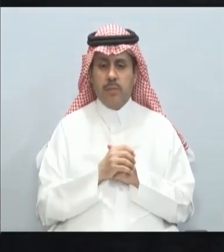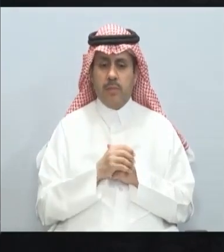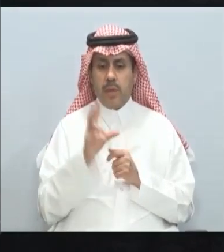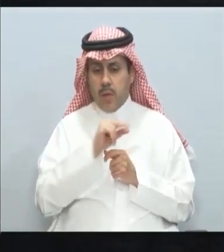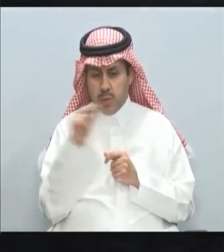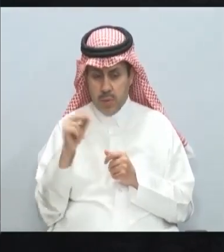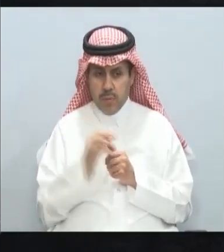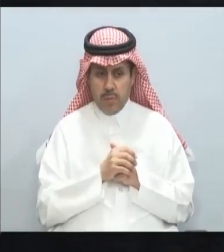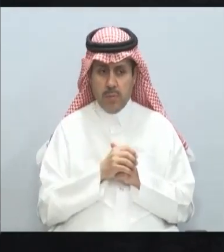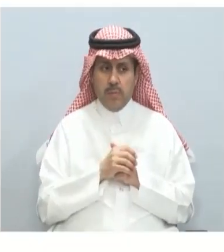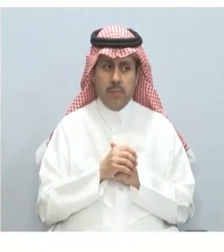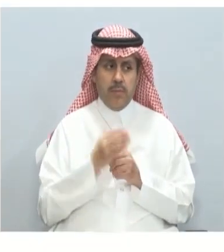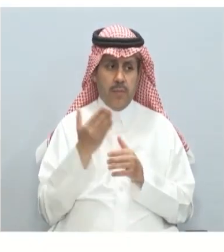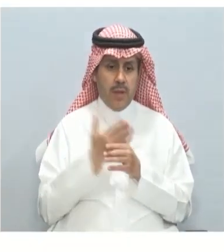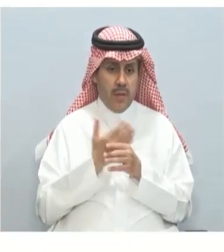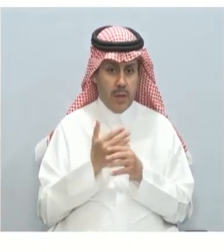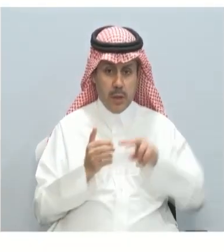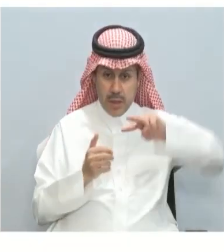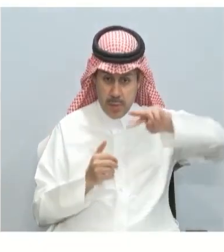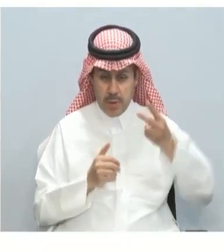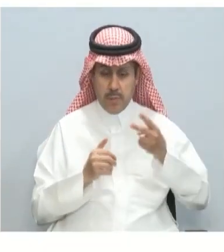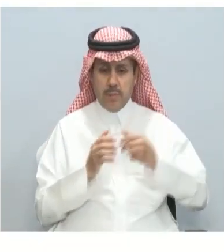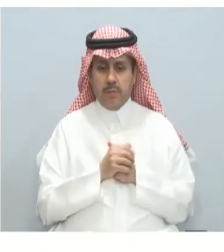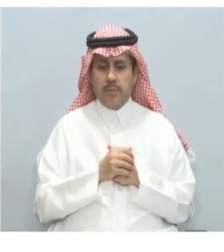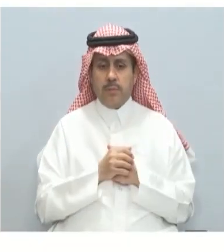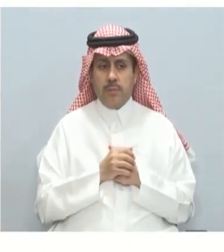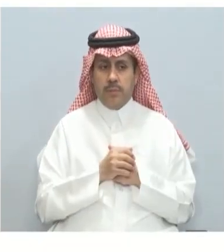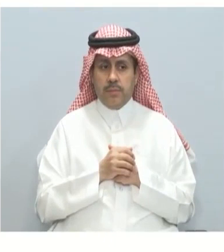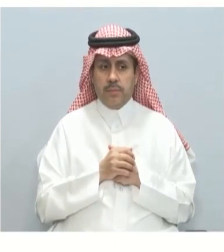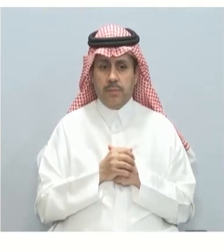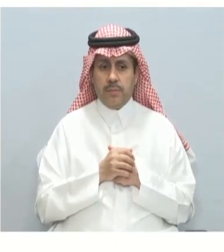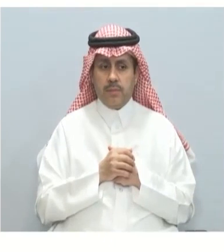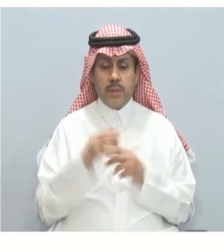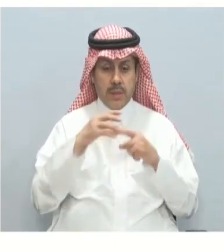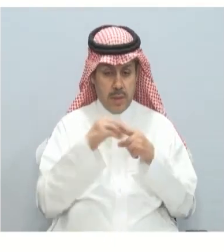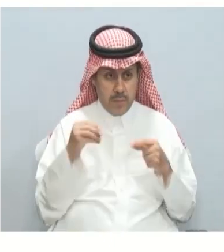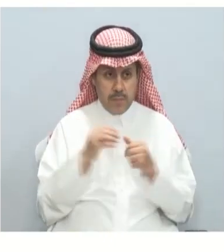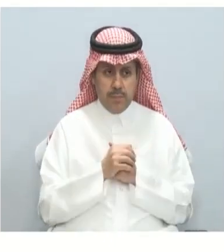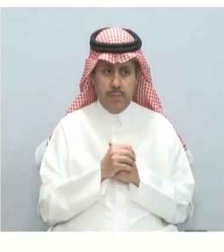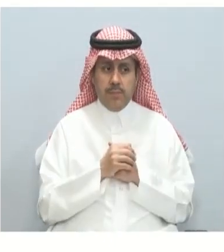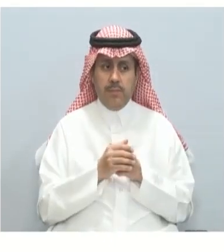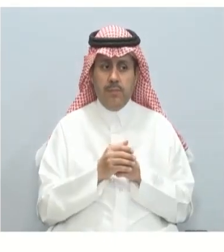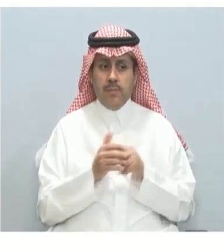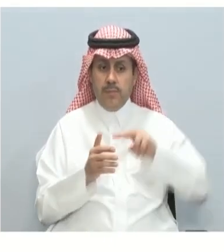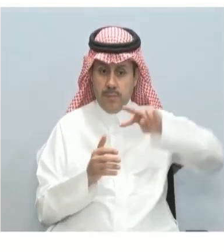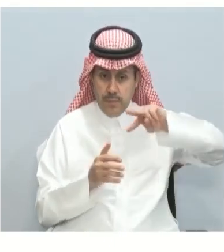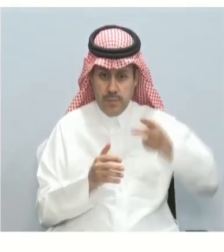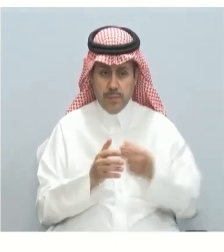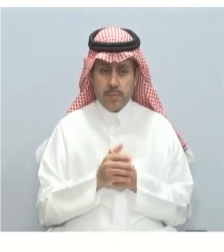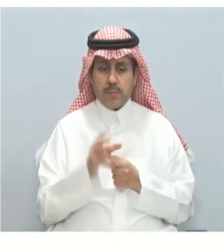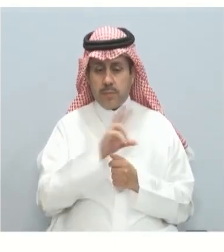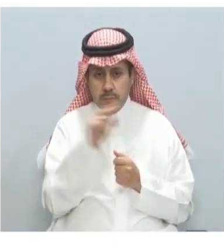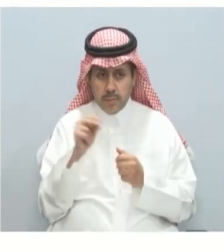يساوي ليه لماذا قلبنا اشاره التباين لان عندي هنا الاشاره السالبه راح تقلب اللي هو